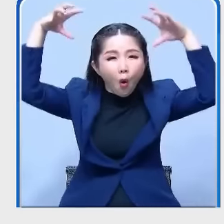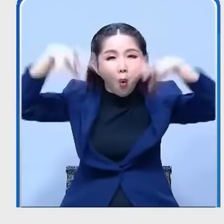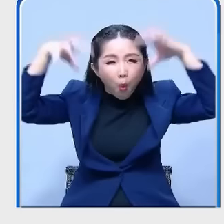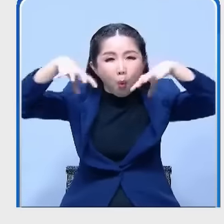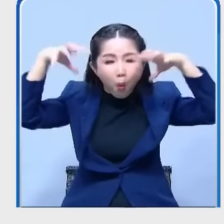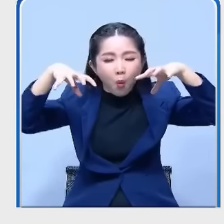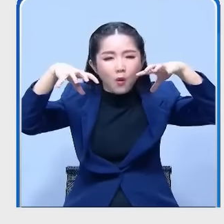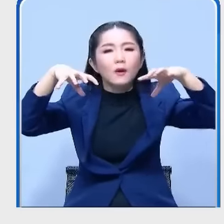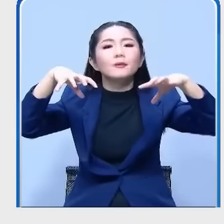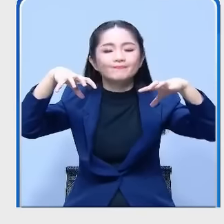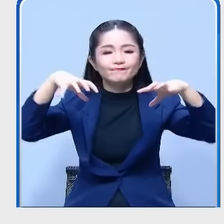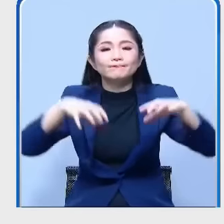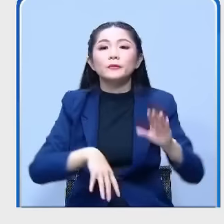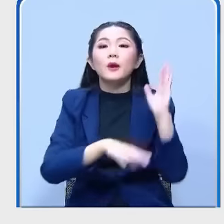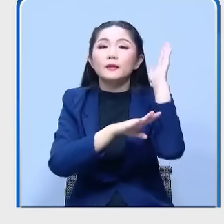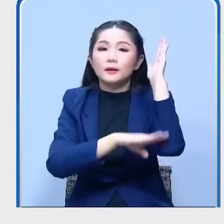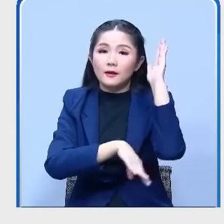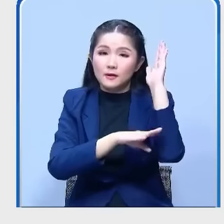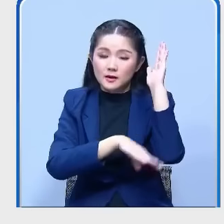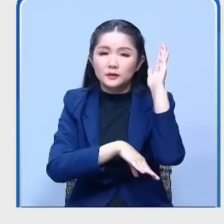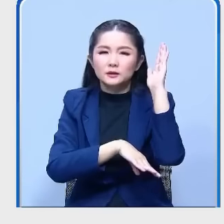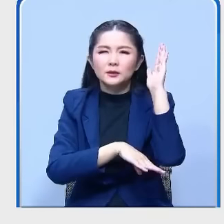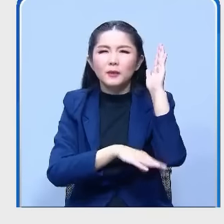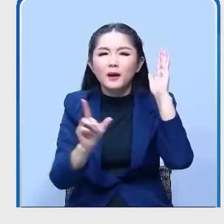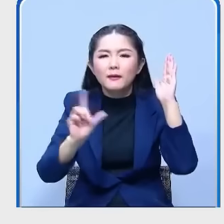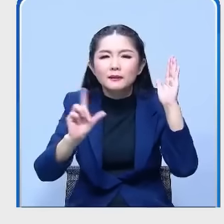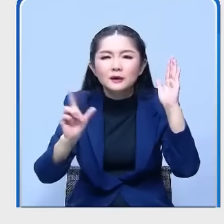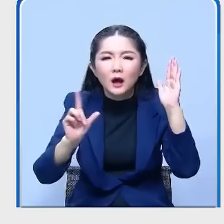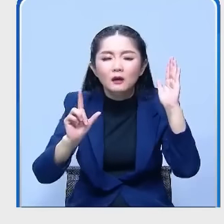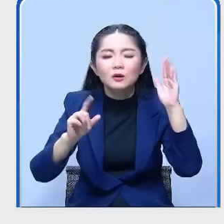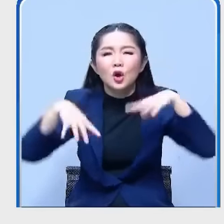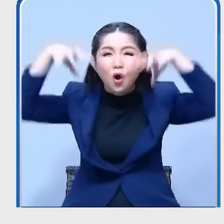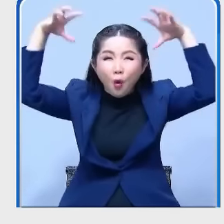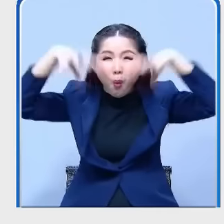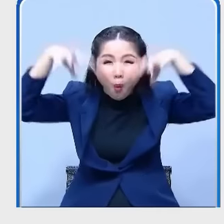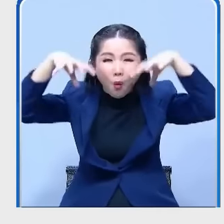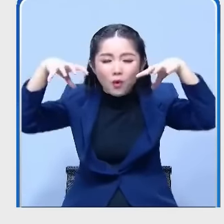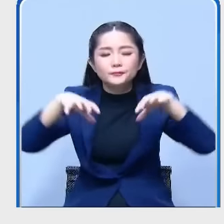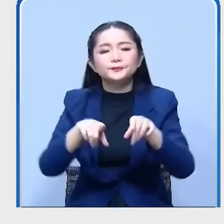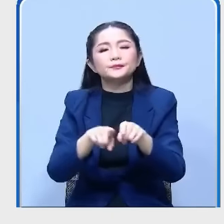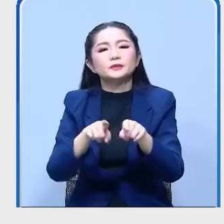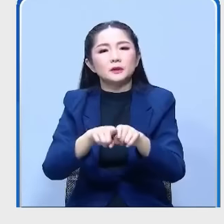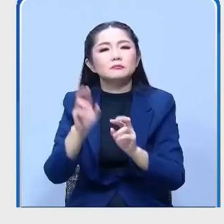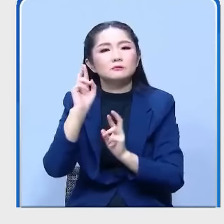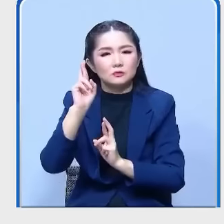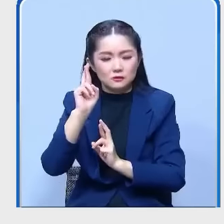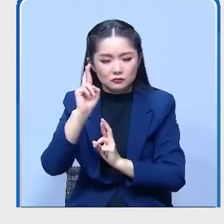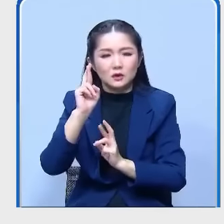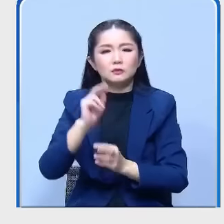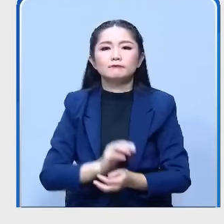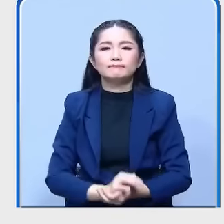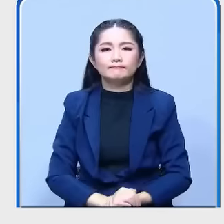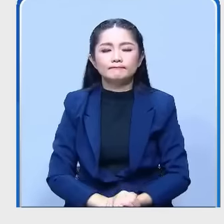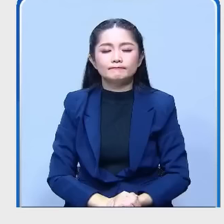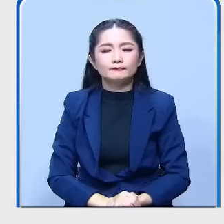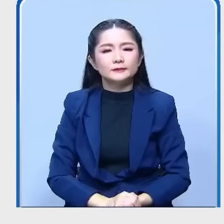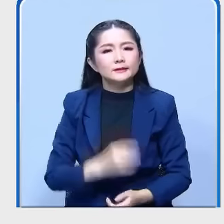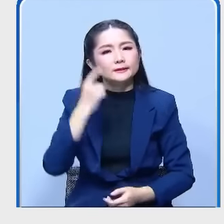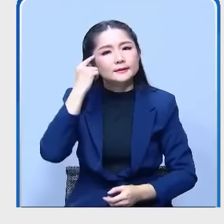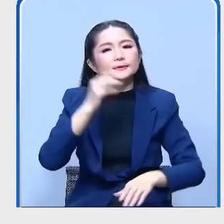ะเดียวกันพื้นที่ภาคใต้ก็มีสีเหลืองๆอย่างนี้ก็คือฝนตกหนักนะคะก็ยังคงเฝ้าระวังกันอยู่แล้วก็ขณะเดียวกันยังต้องเตือนกันอย่